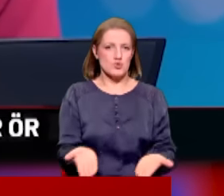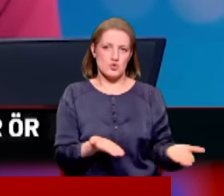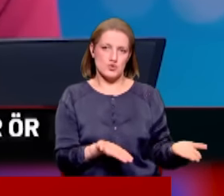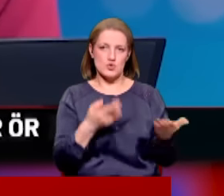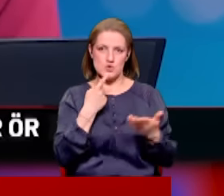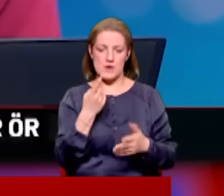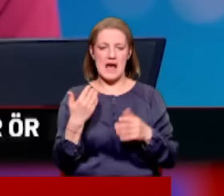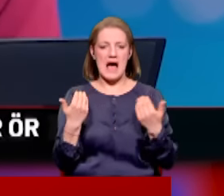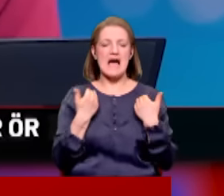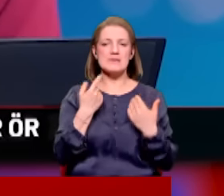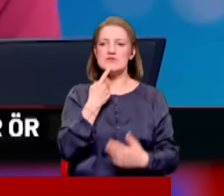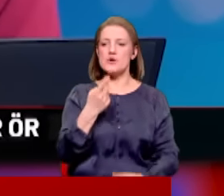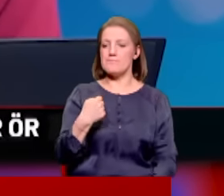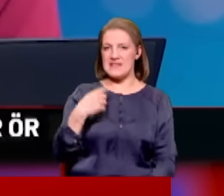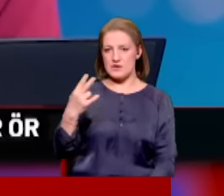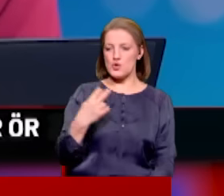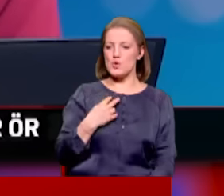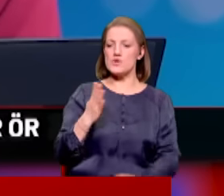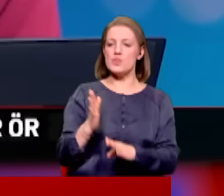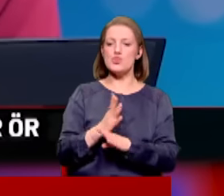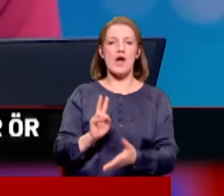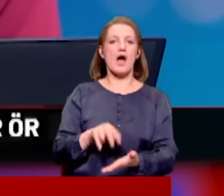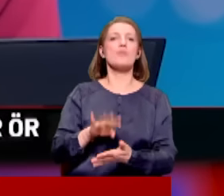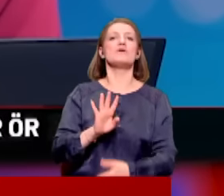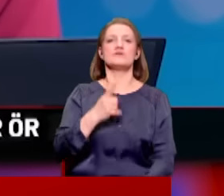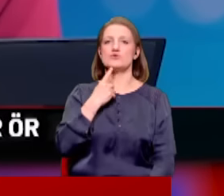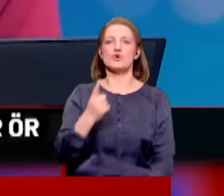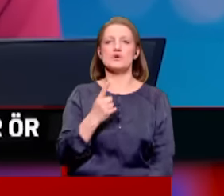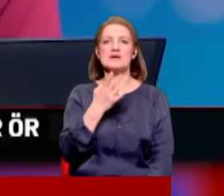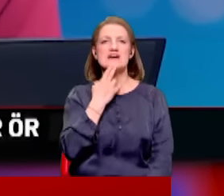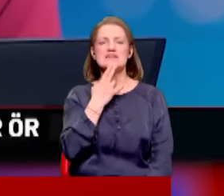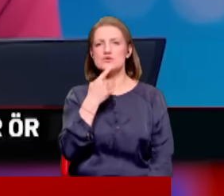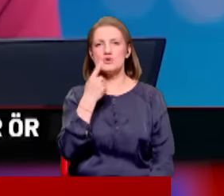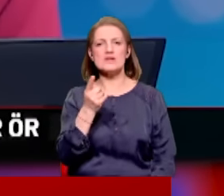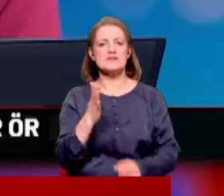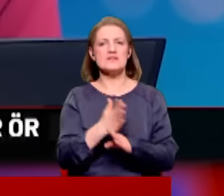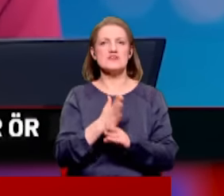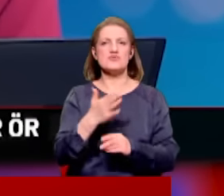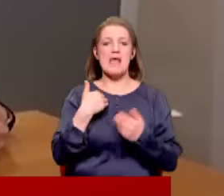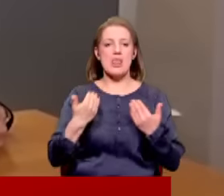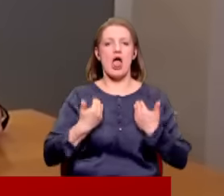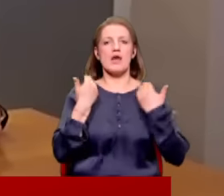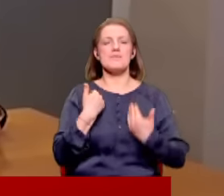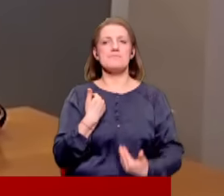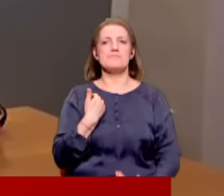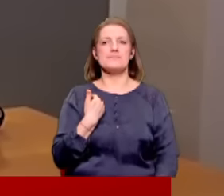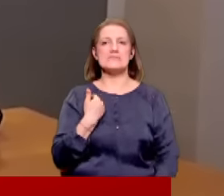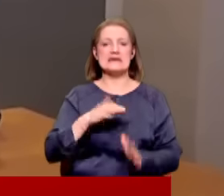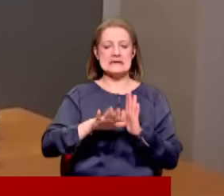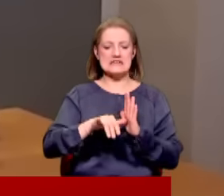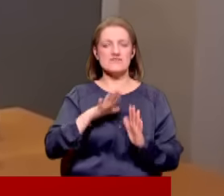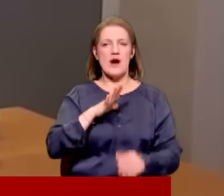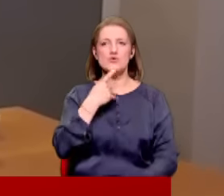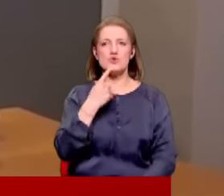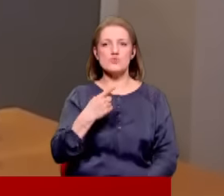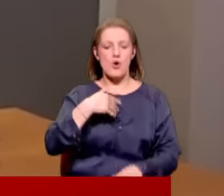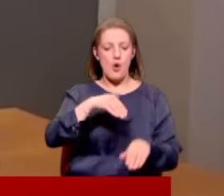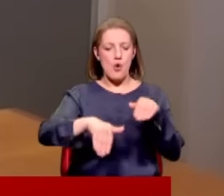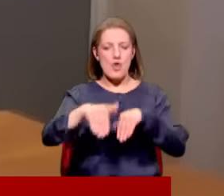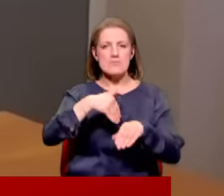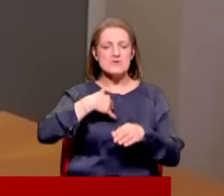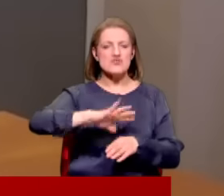ki hakime beni gördünüz de niye ayağa kalkmadınız diyor. Kadın hakim de diyor ki çünkü ben hakimim. Hırsız var diyorum. Oylarımızı